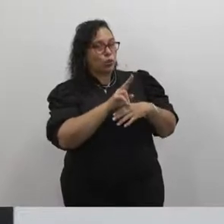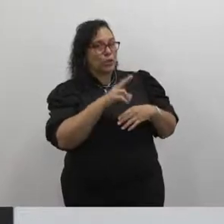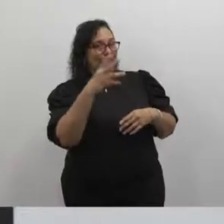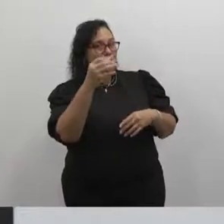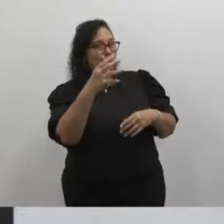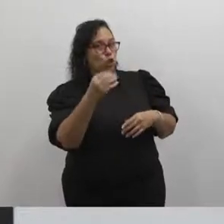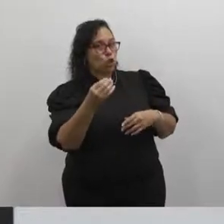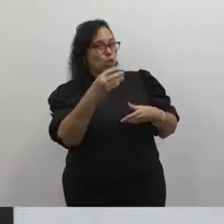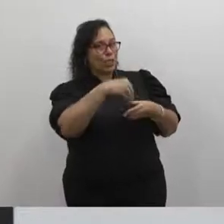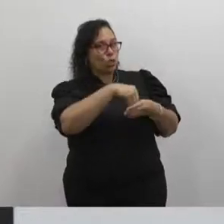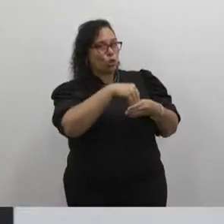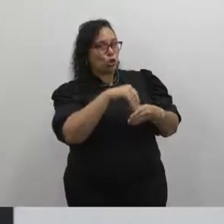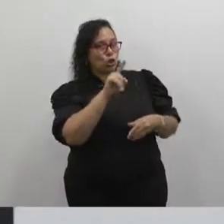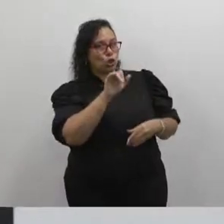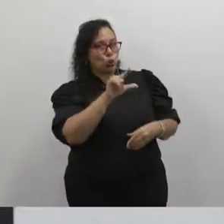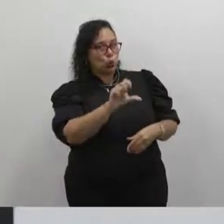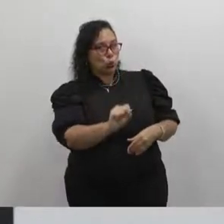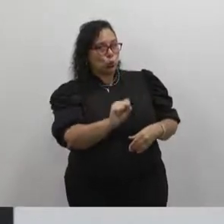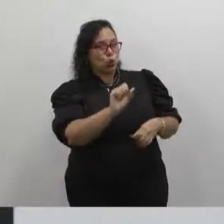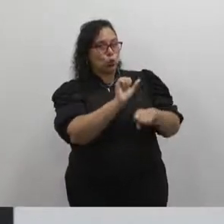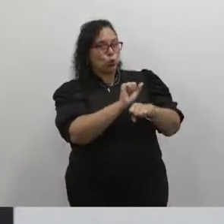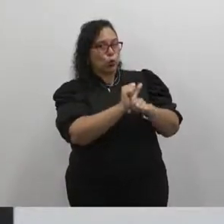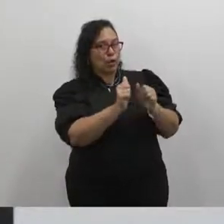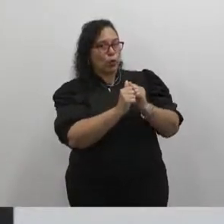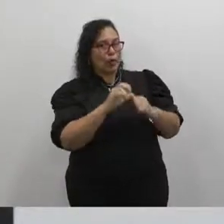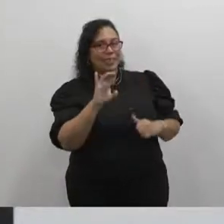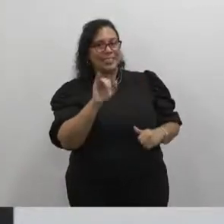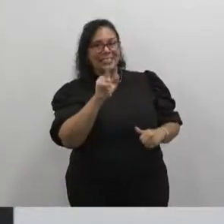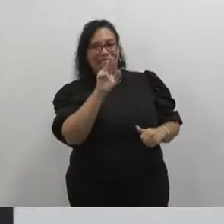cô cầm rộng thông rồi bỏ